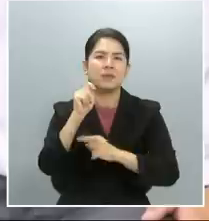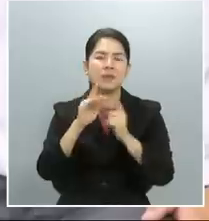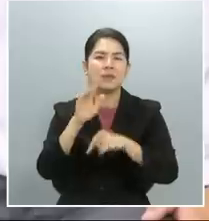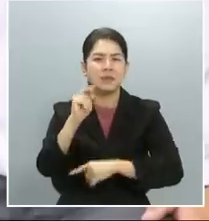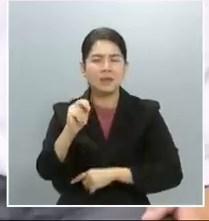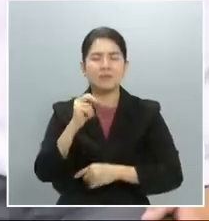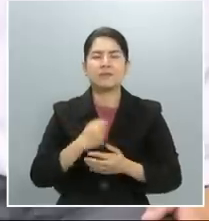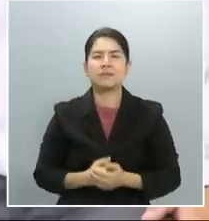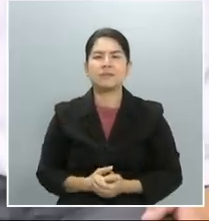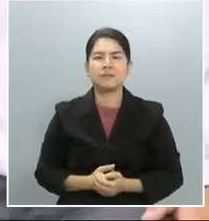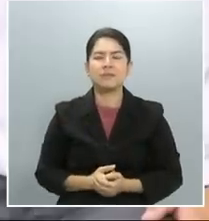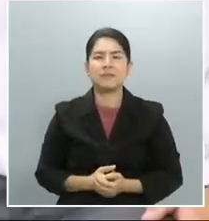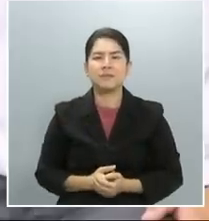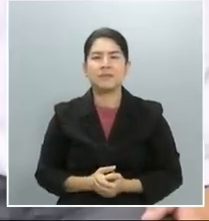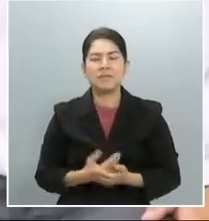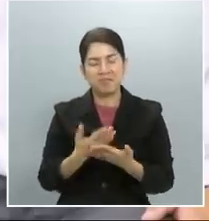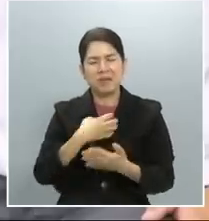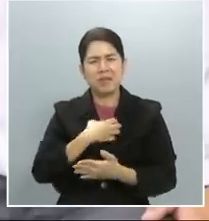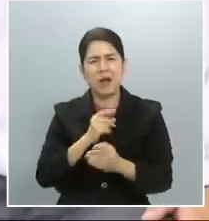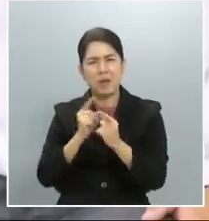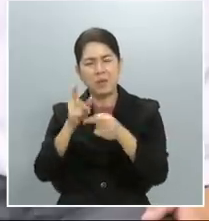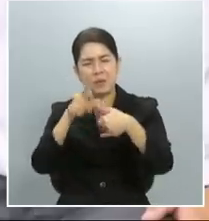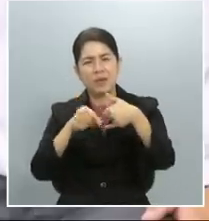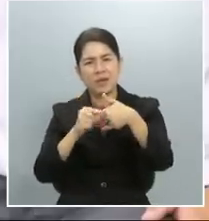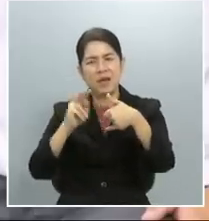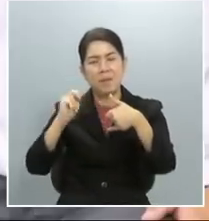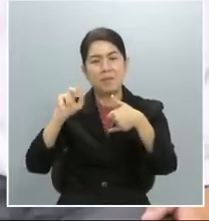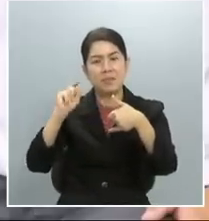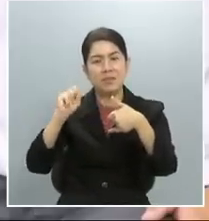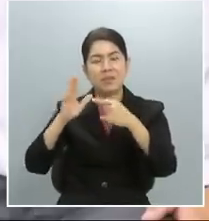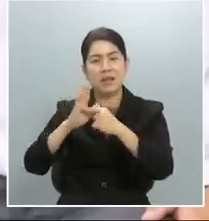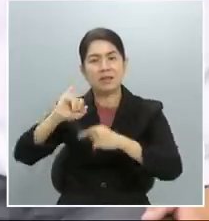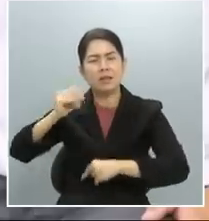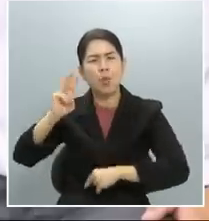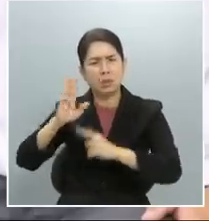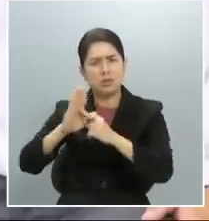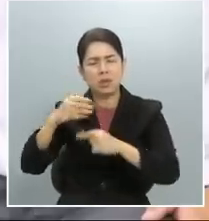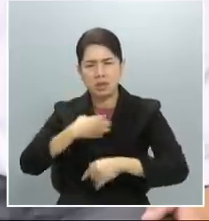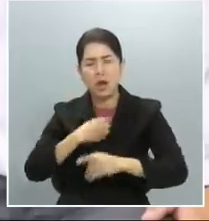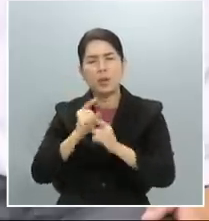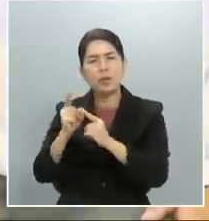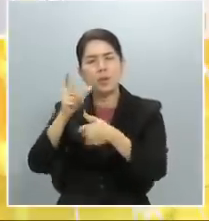นี่อยากจะคุยกับคุณณัฐวุฒิเลยเดี๋ยวมีโอกาสคงได้คุยกันไม่แน่นะกรรมกรข่าวคุยนอกจอเนี่ย